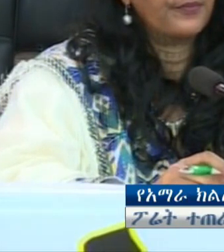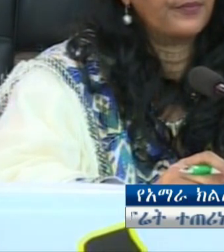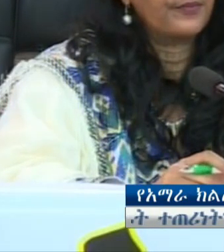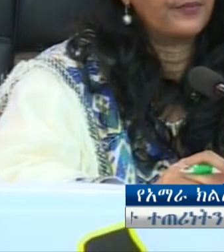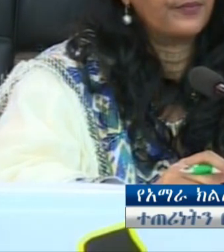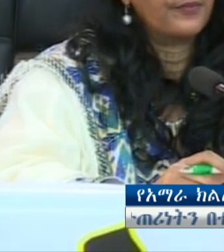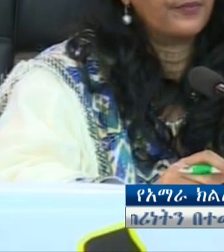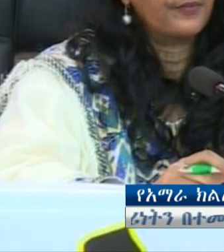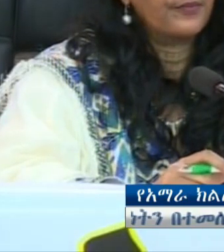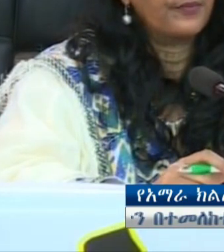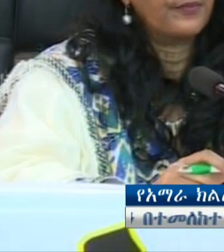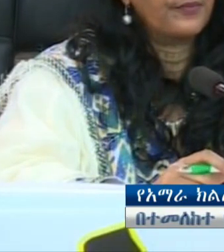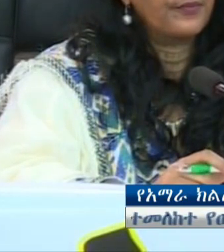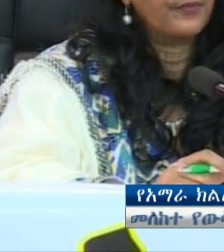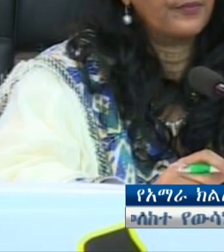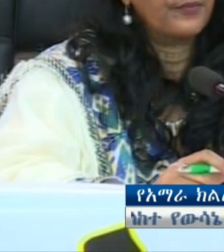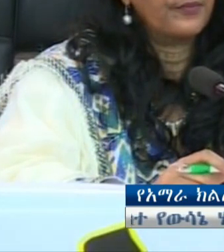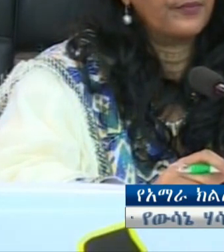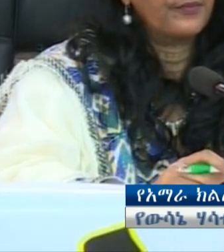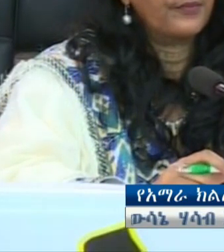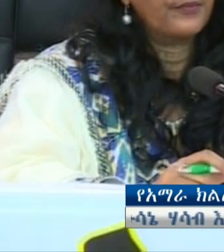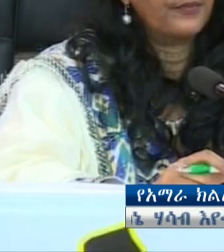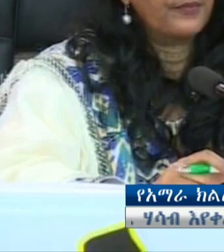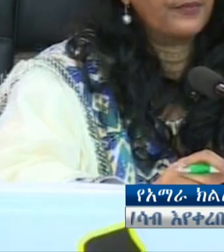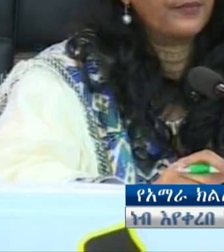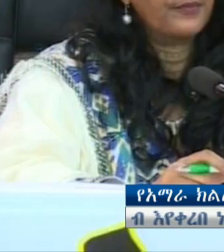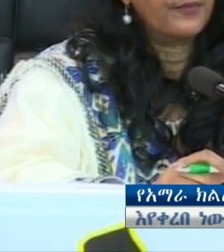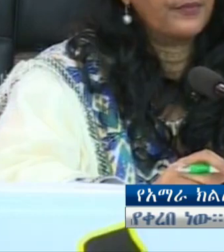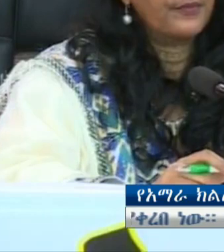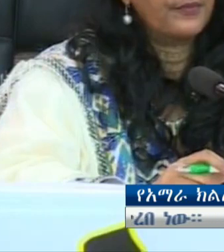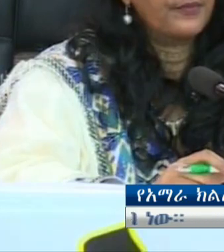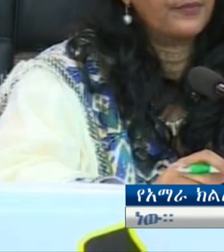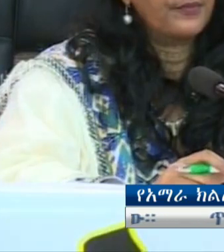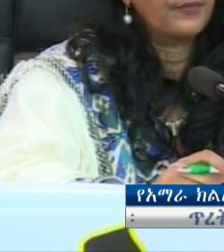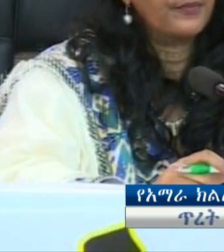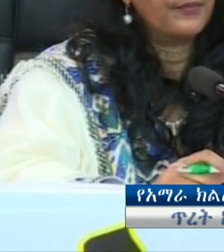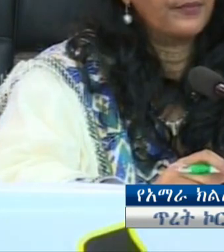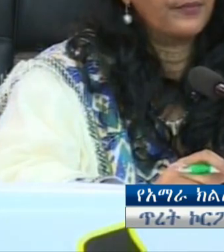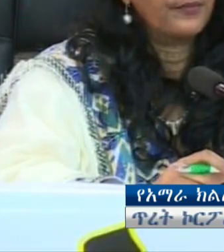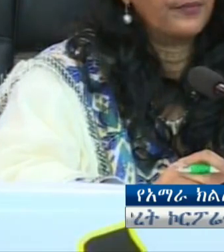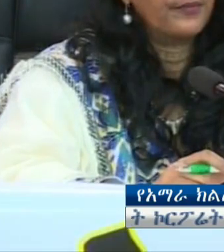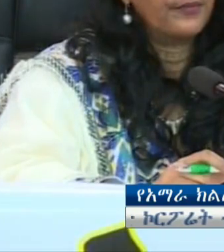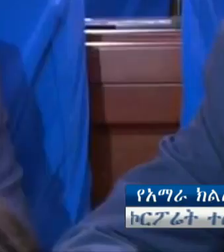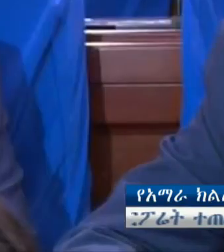አመሰግናለሁ የተከበሩት አፈ ጉባኤ ቀለሙ ከግምጃ ቤት ምርጫ ክልል።